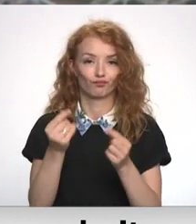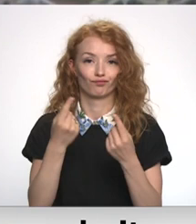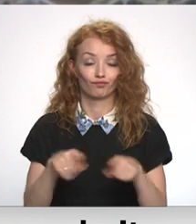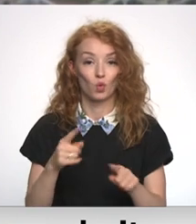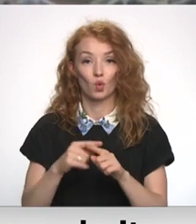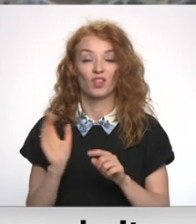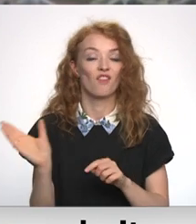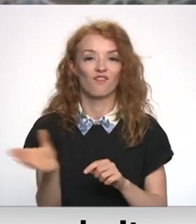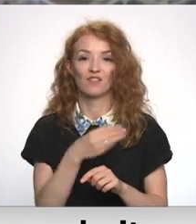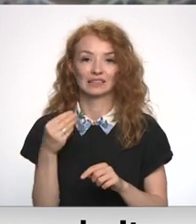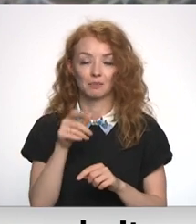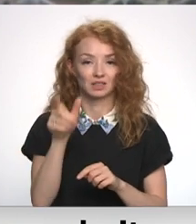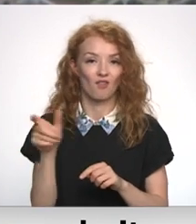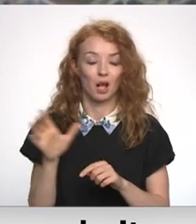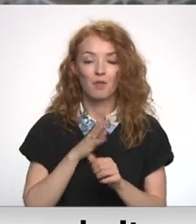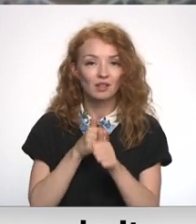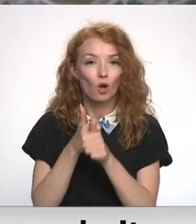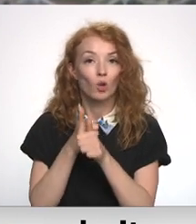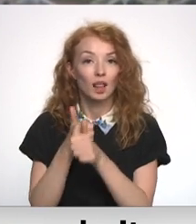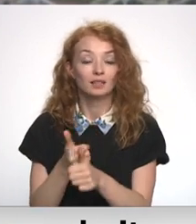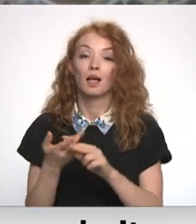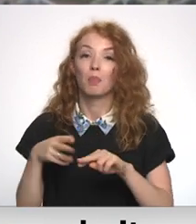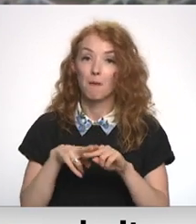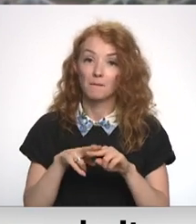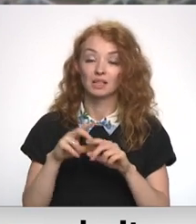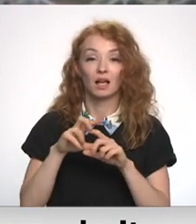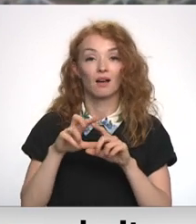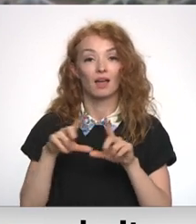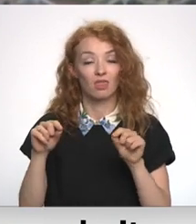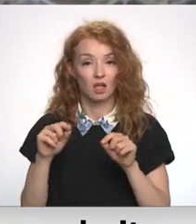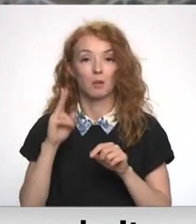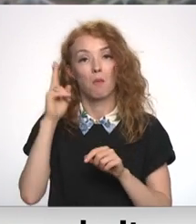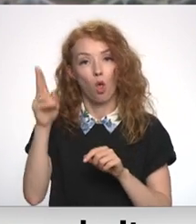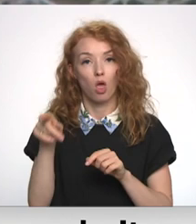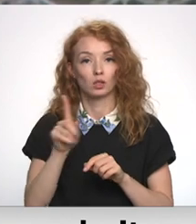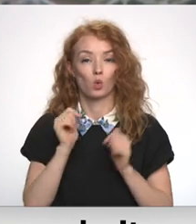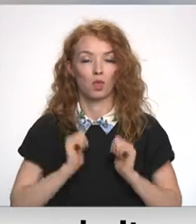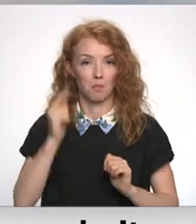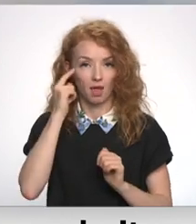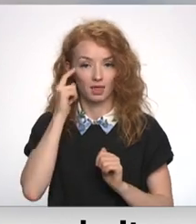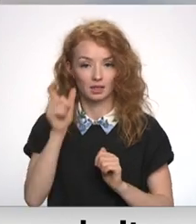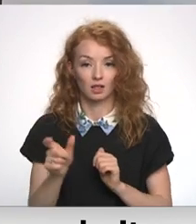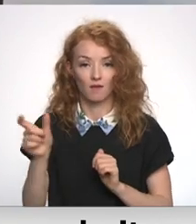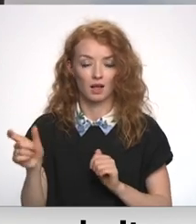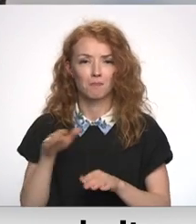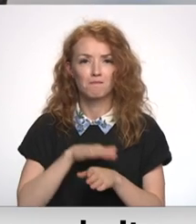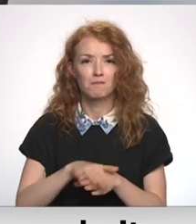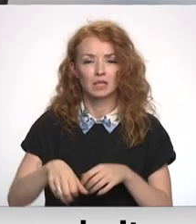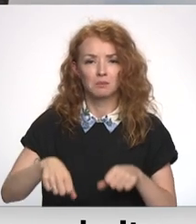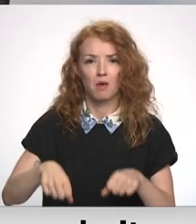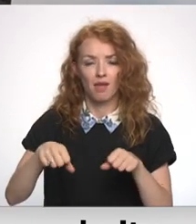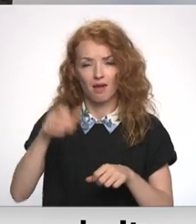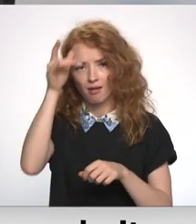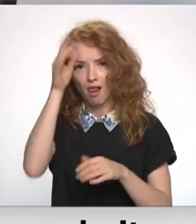visiem dienests arī nemaz nevar izsekot līdzi, tādēļ paļaujas uz tirgotāju godaprātu. Pilni spaiņi ar gailenēm